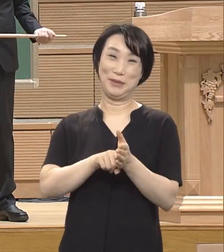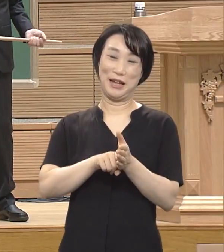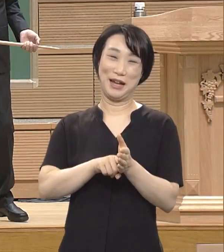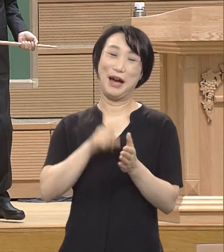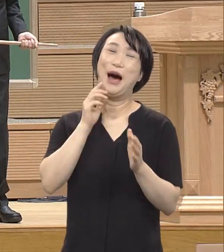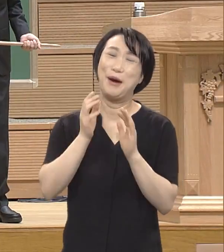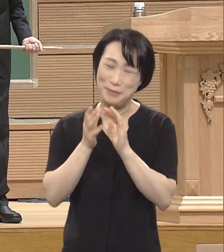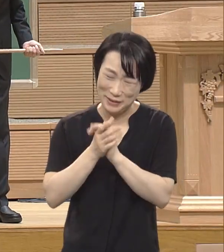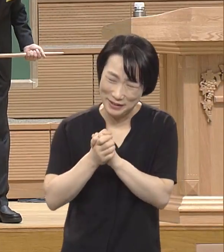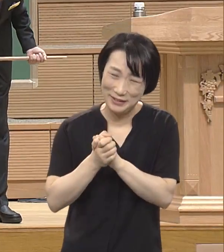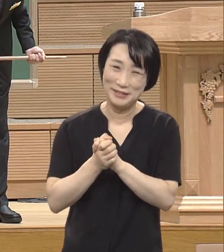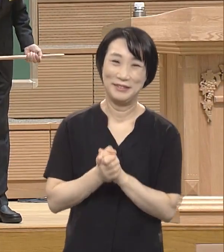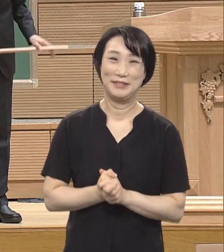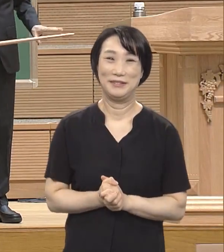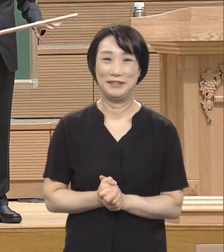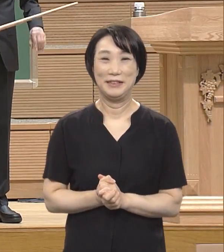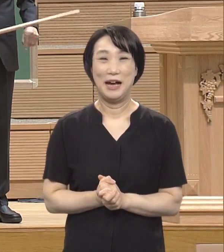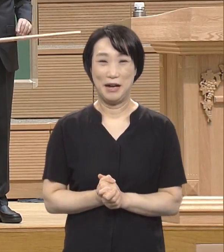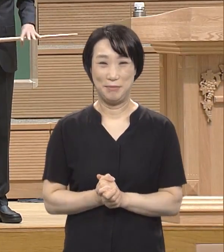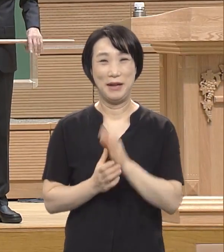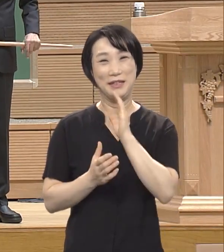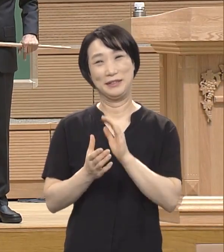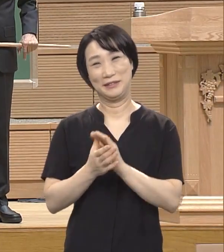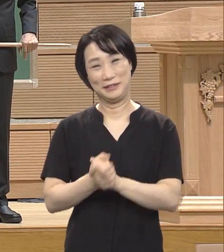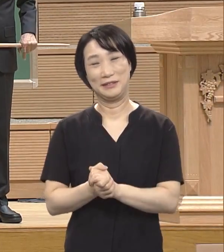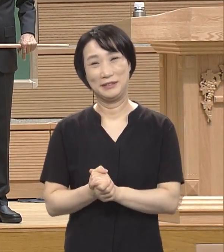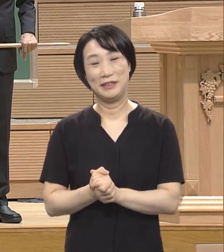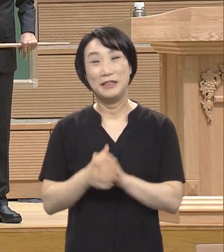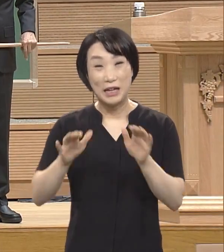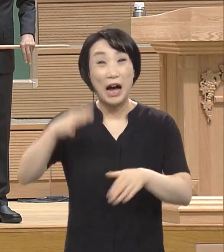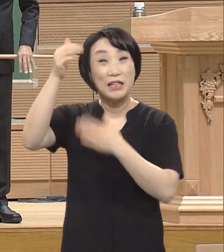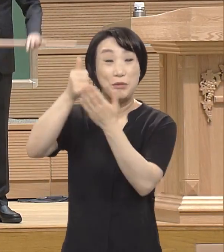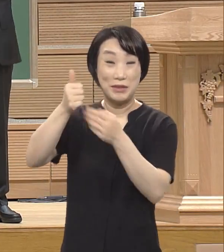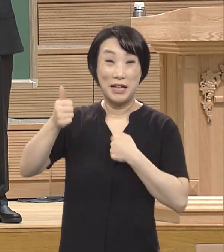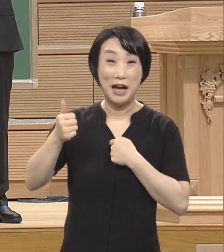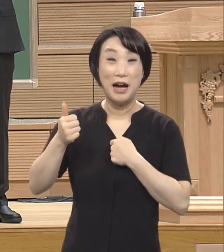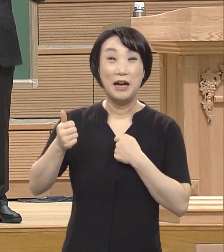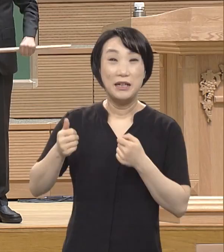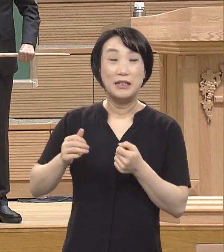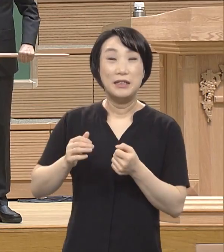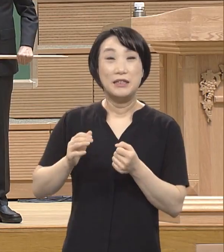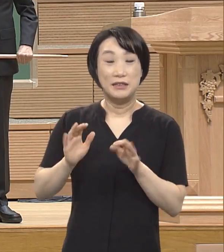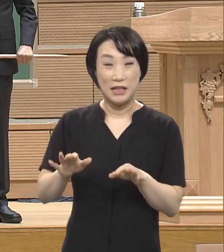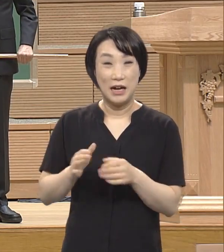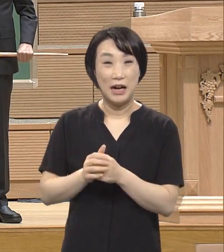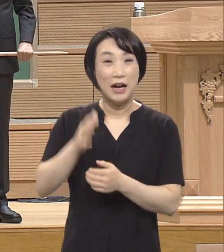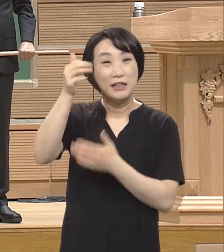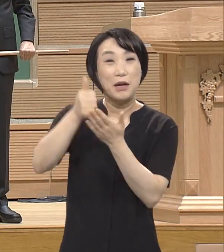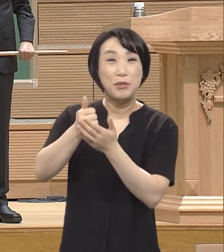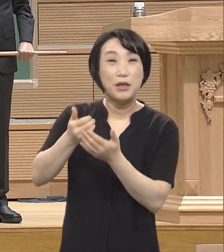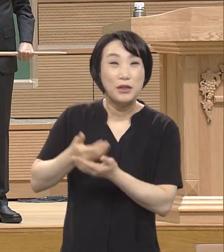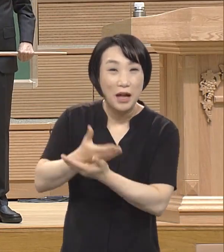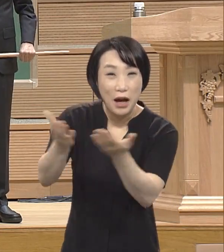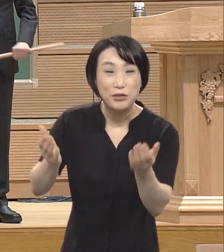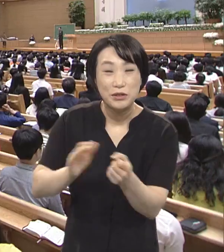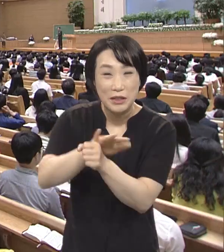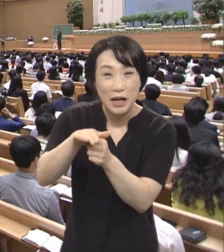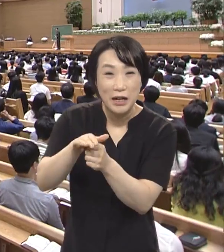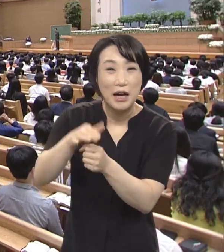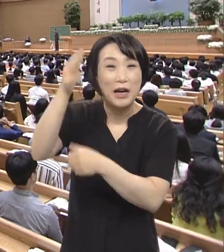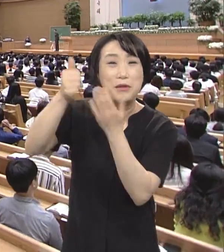은혜로 주신 것을 알게 함이니라. 하나님이 나에게 베푼 사정을 알게 하려